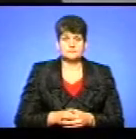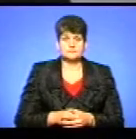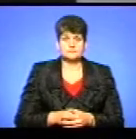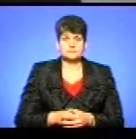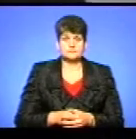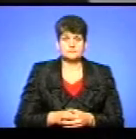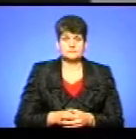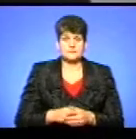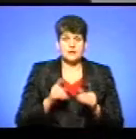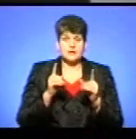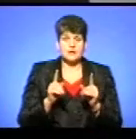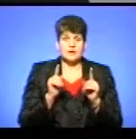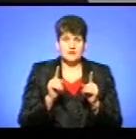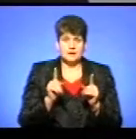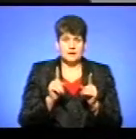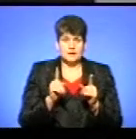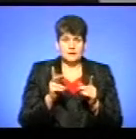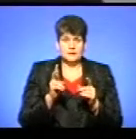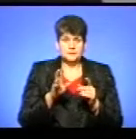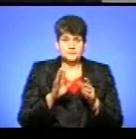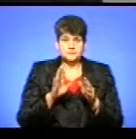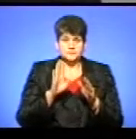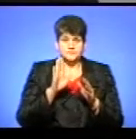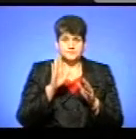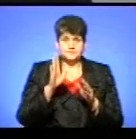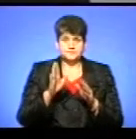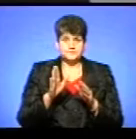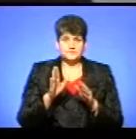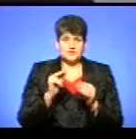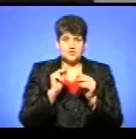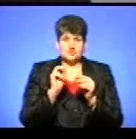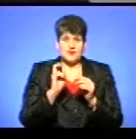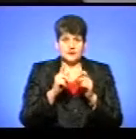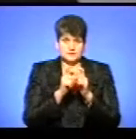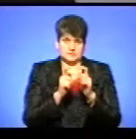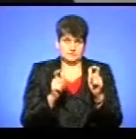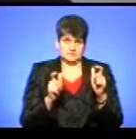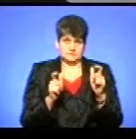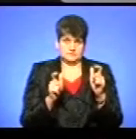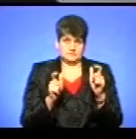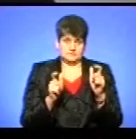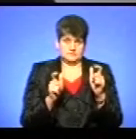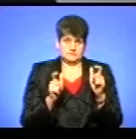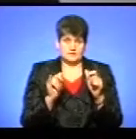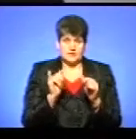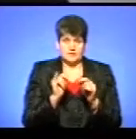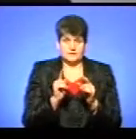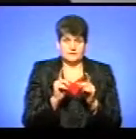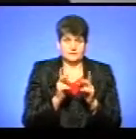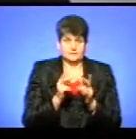Я тільки що прийшов і з банку з чеком і побачив цю чергу і такий, що